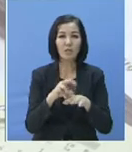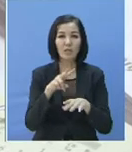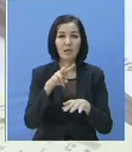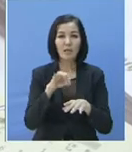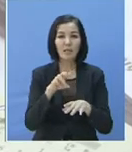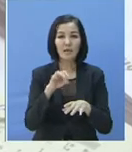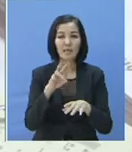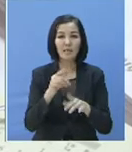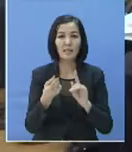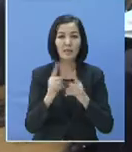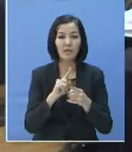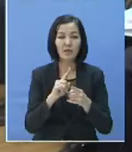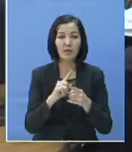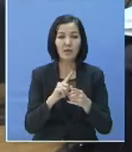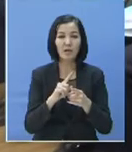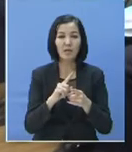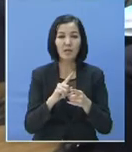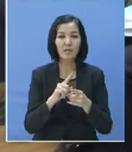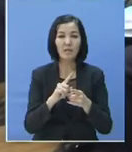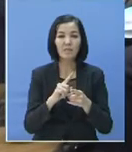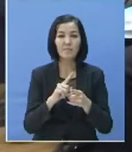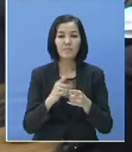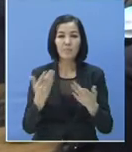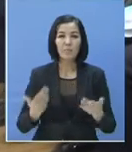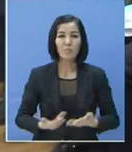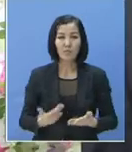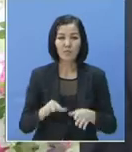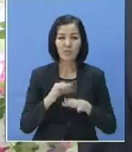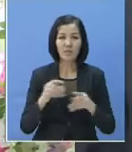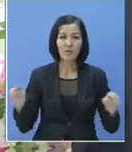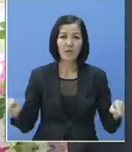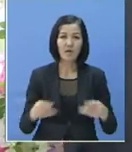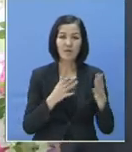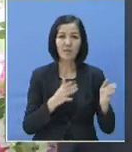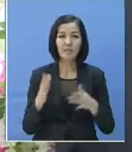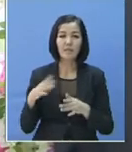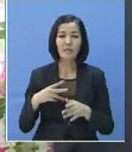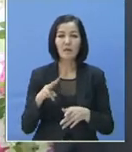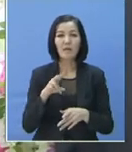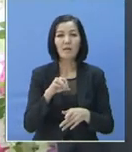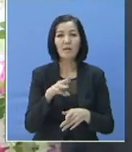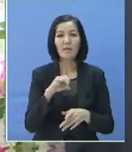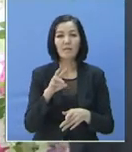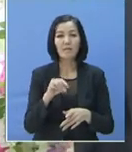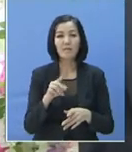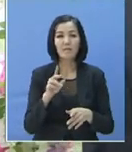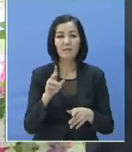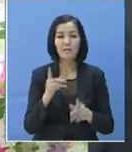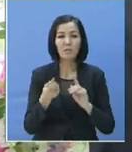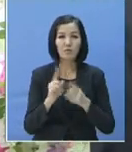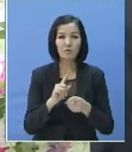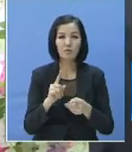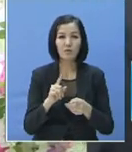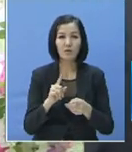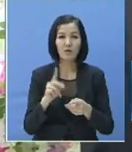әліпбиіне көшу Қазақстанның өміршеңдігін қалыптастырады, дейді сарапшылар. Латын әліпбиіне көшу арқылы біз қазақ тілінің ғылым